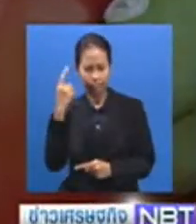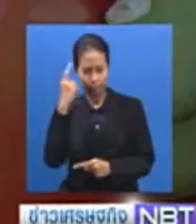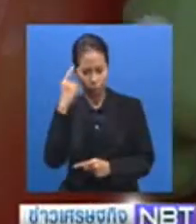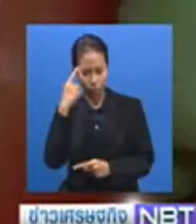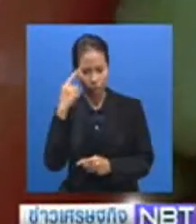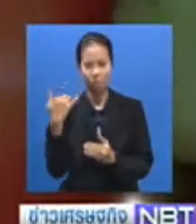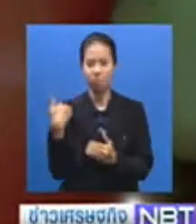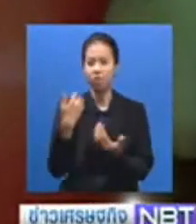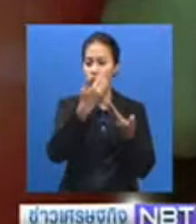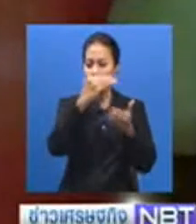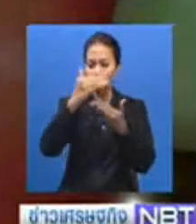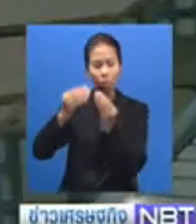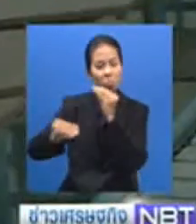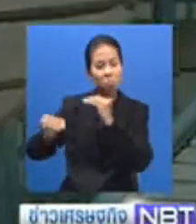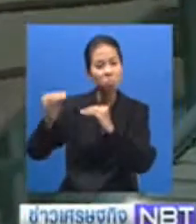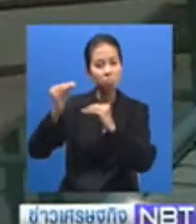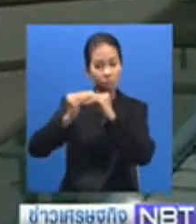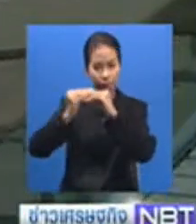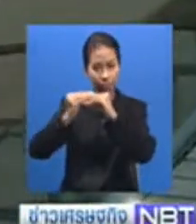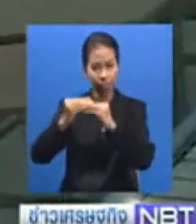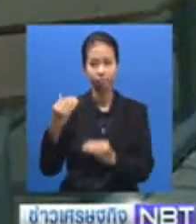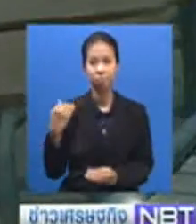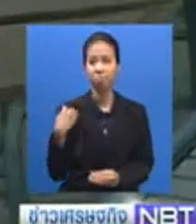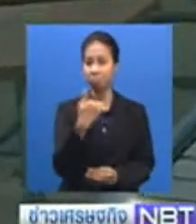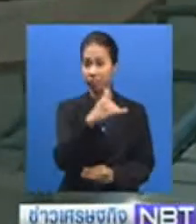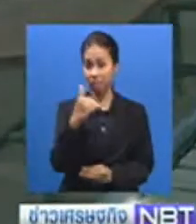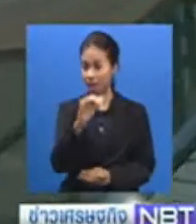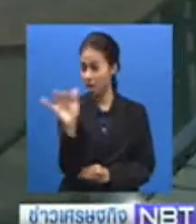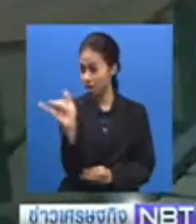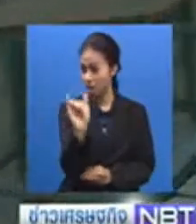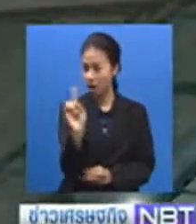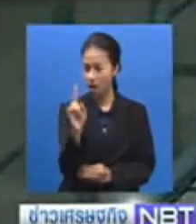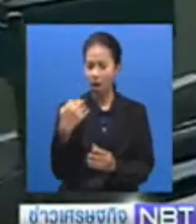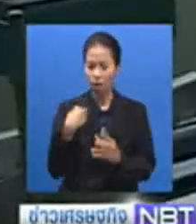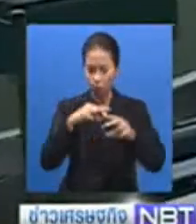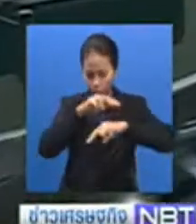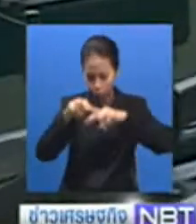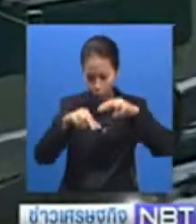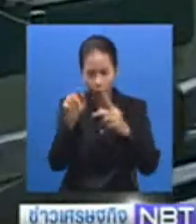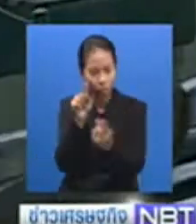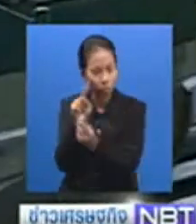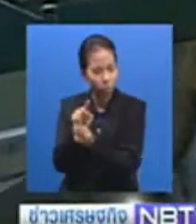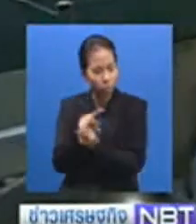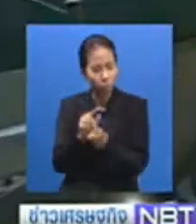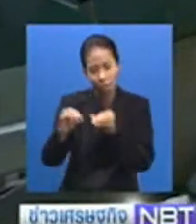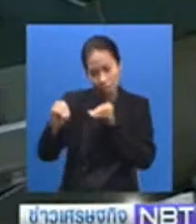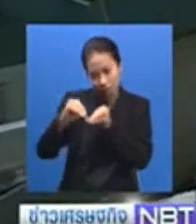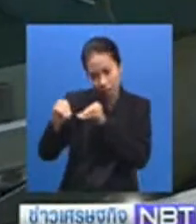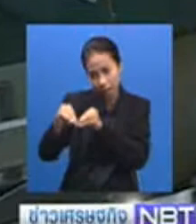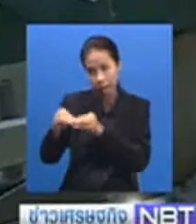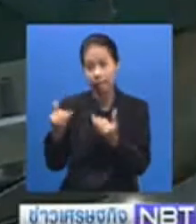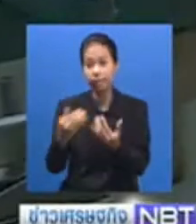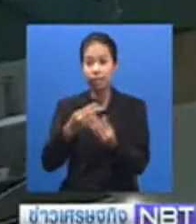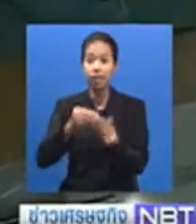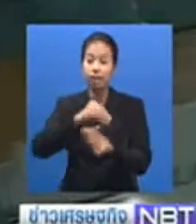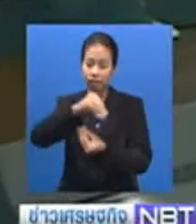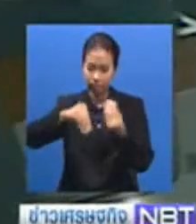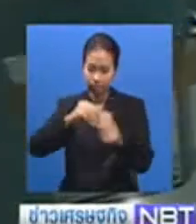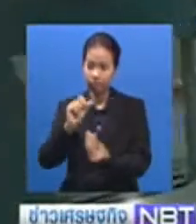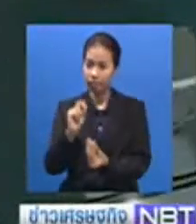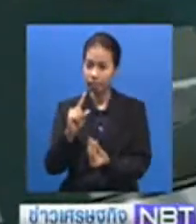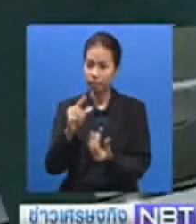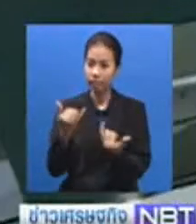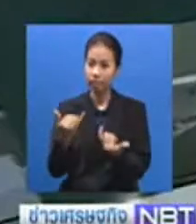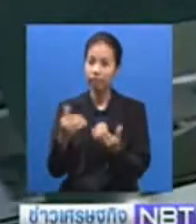ตัวที่ร้อยละ 3.5แต่ยังคงมีอีกหลายประเด็นค่ะที่ต้องติดตามอย่างใกล้ชิดโดยเฉพาะสถานการณ์เศรษฐกิจของประเทศคู่ค้าสำคัญ